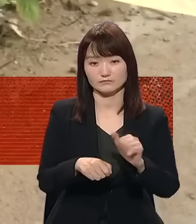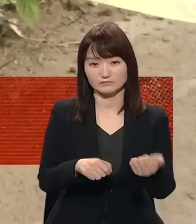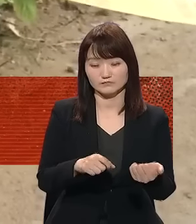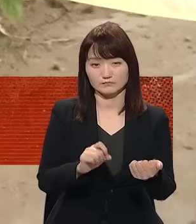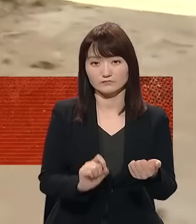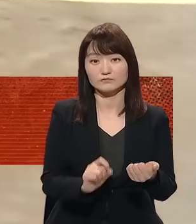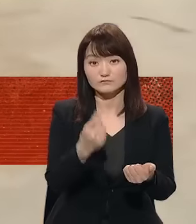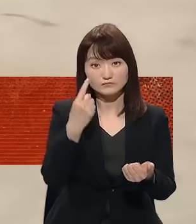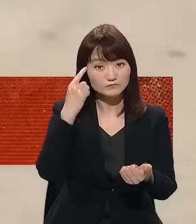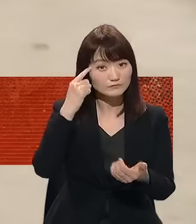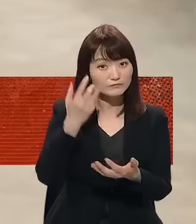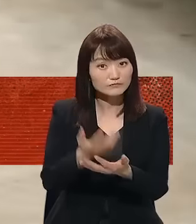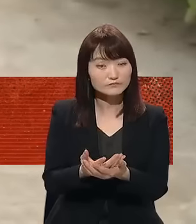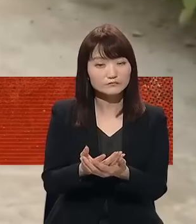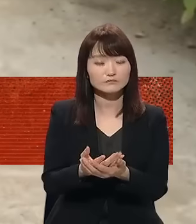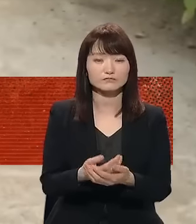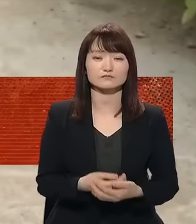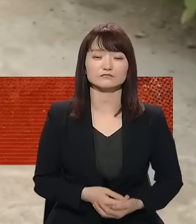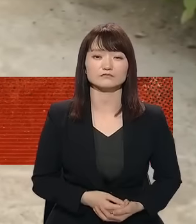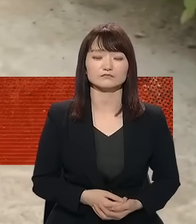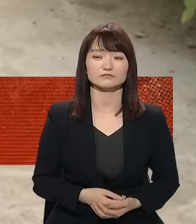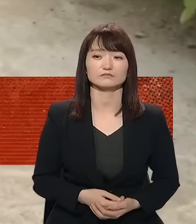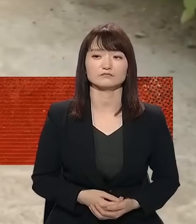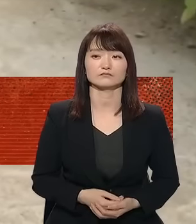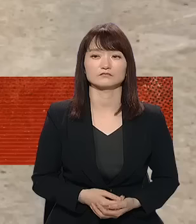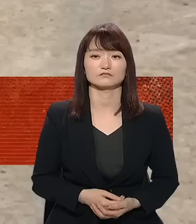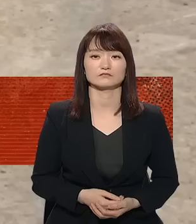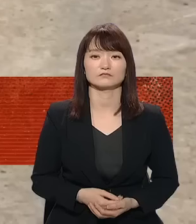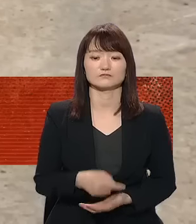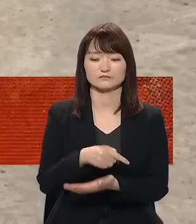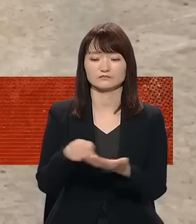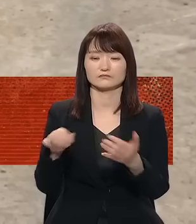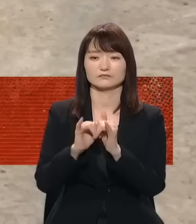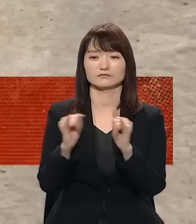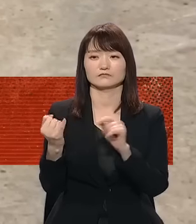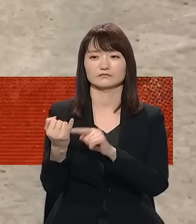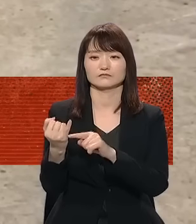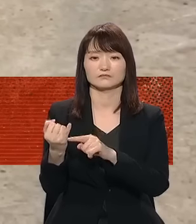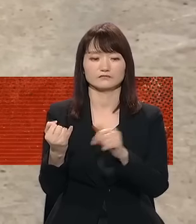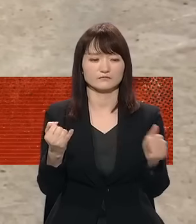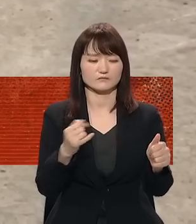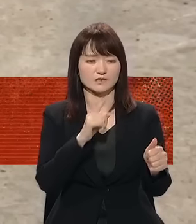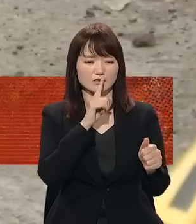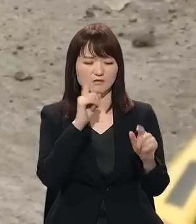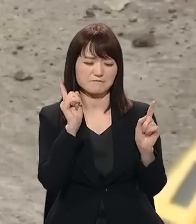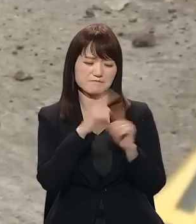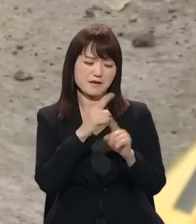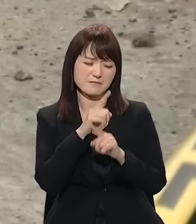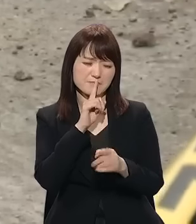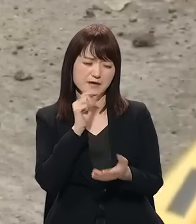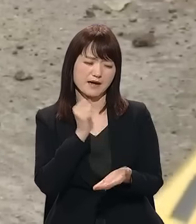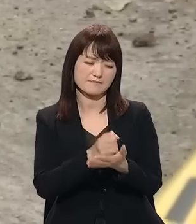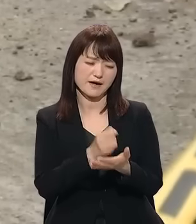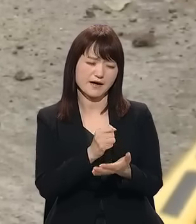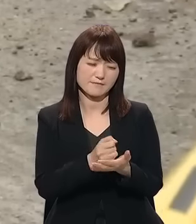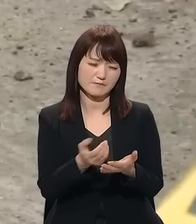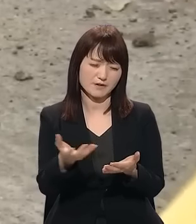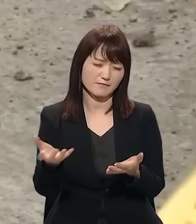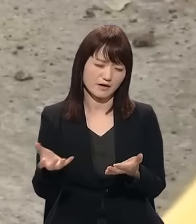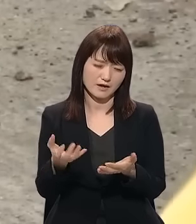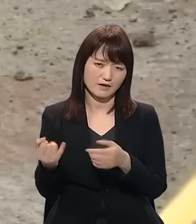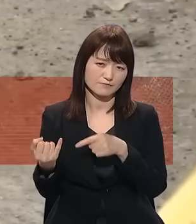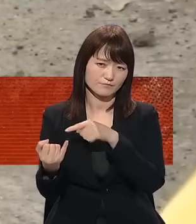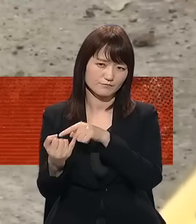알게 됐습니다 이유가 뭐냐 하면이 피해자가 자신을 험담하고 돌아다녀서 죽였다고 지금